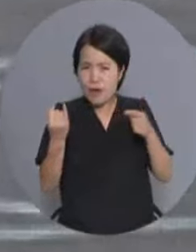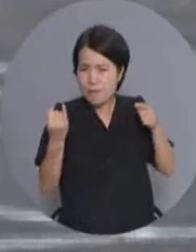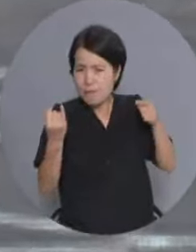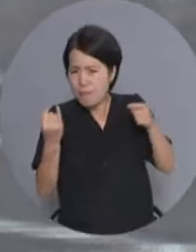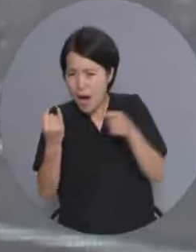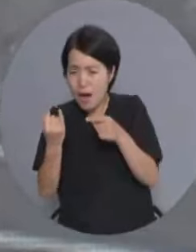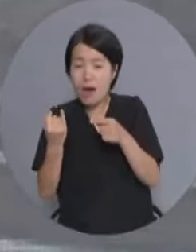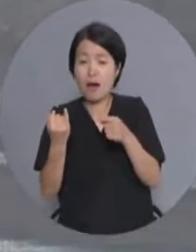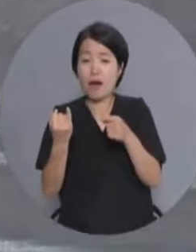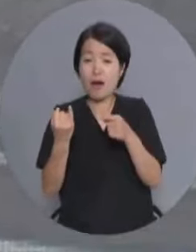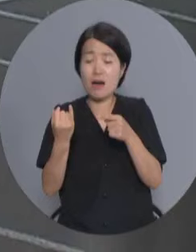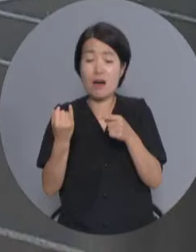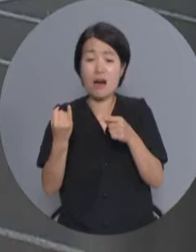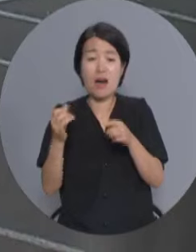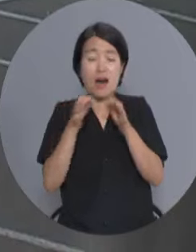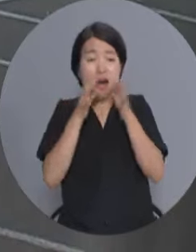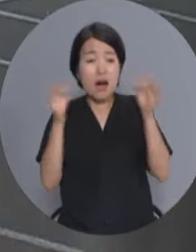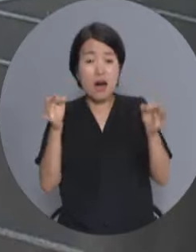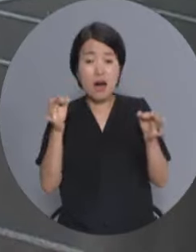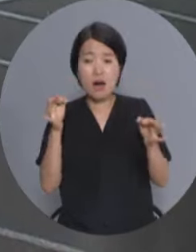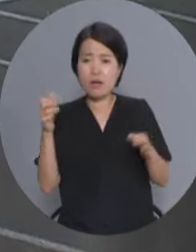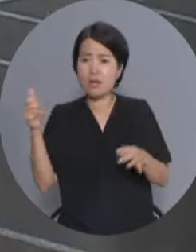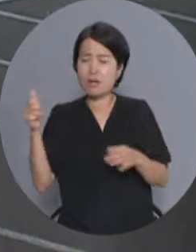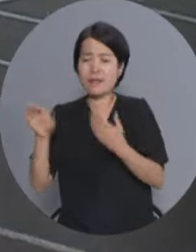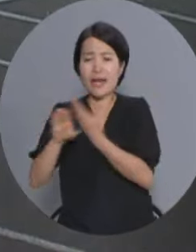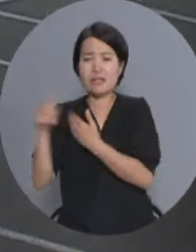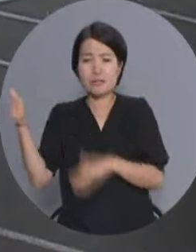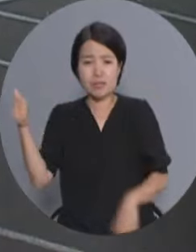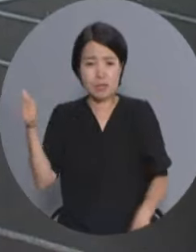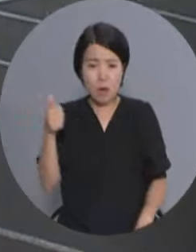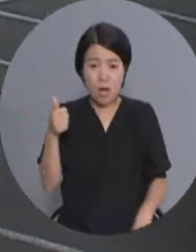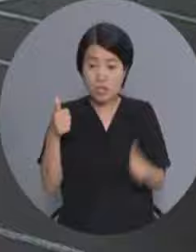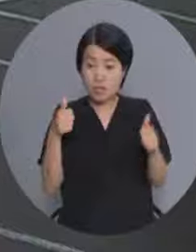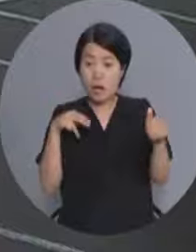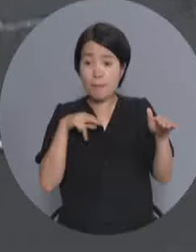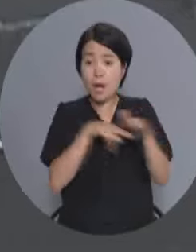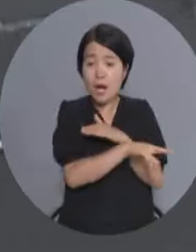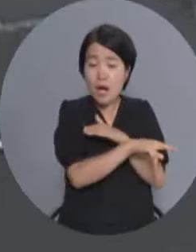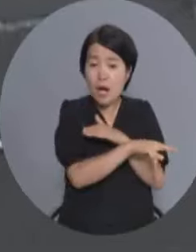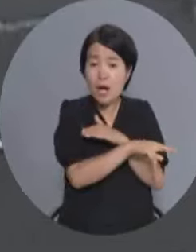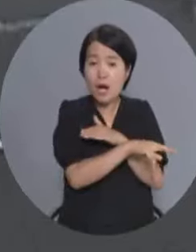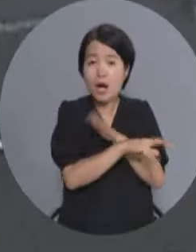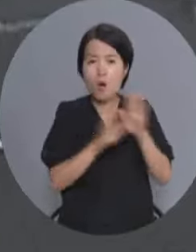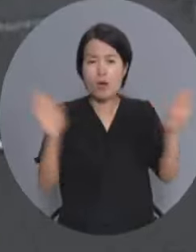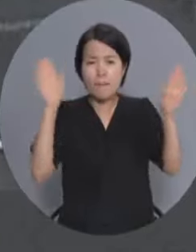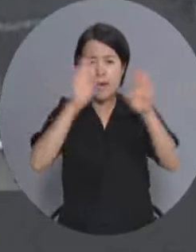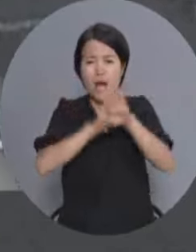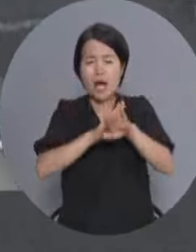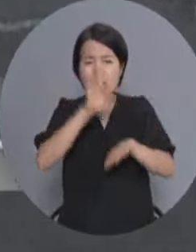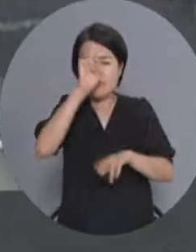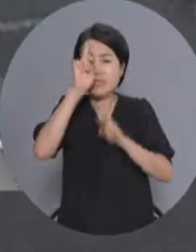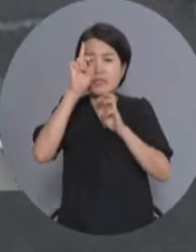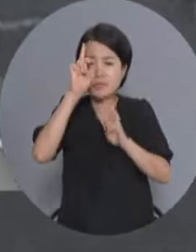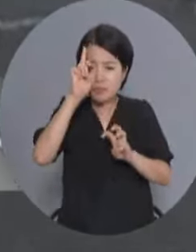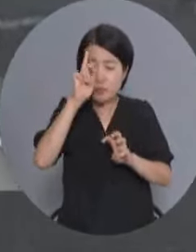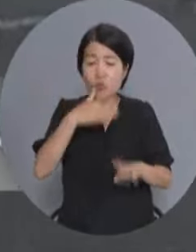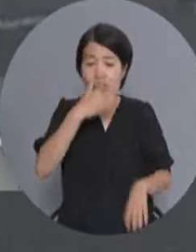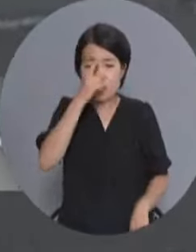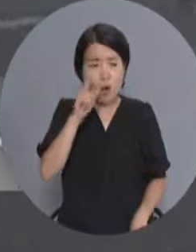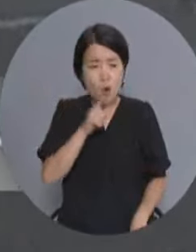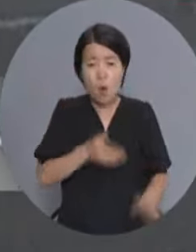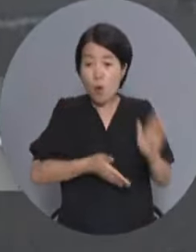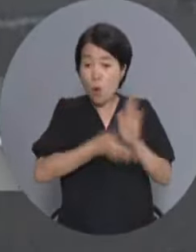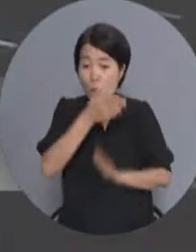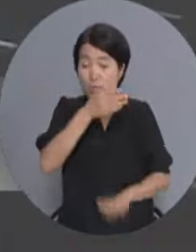공격합니다 소리를들은 행인이 다가오자 이 남성은 도망갑니다 오늘 새벽 0시 반쯤 순천의 한